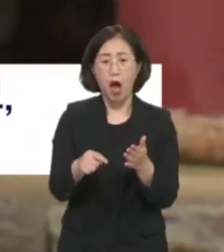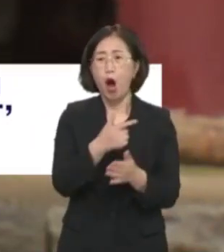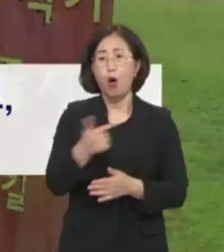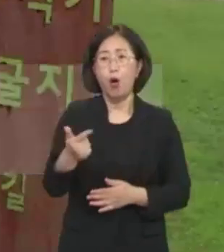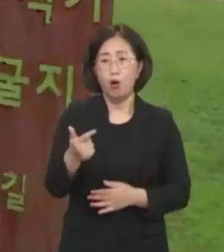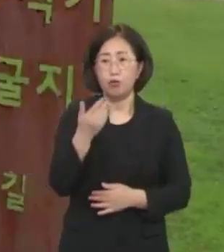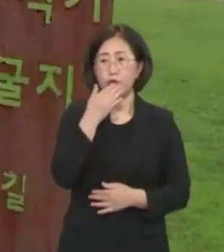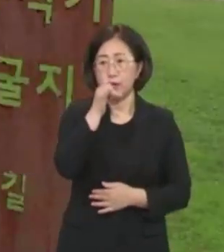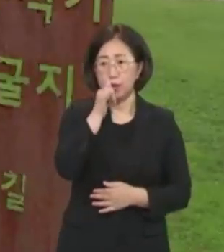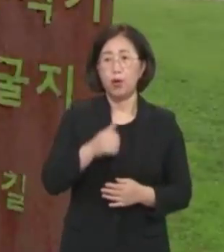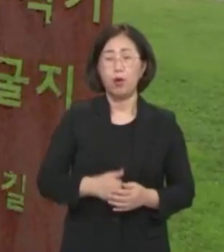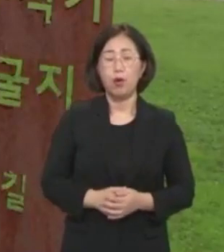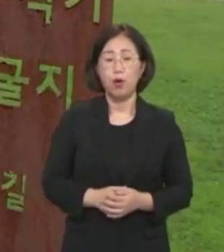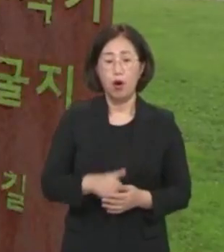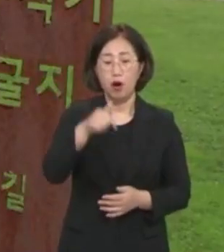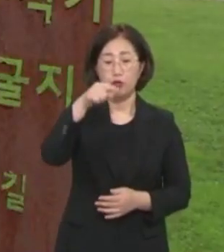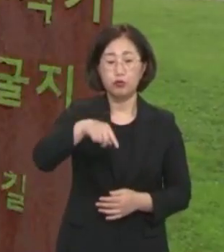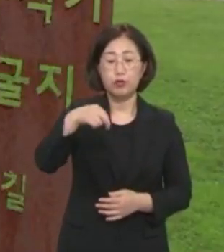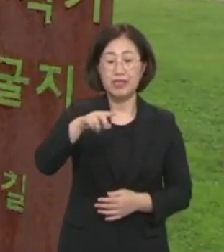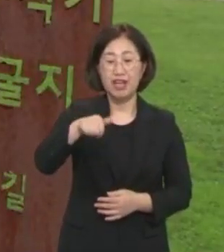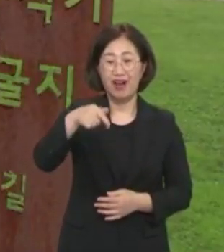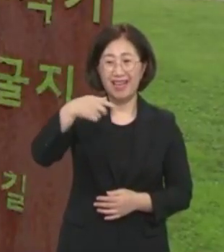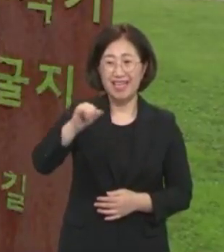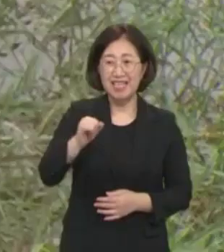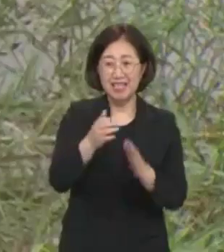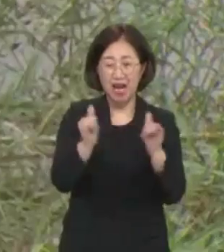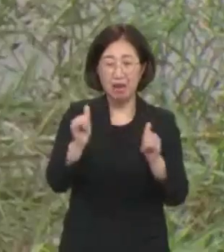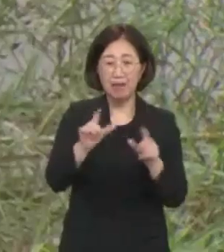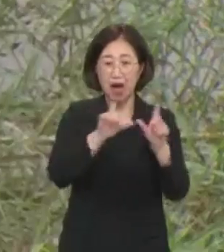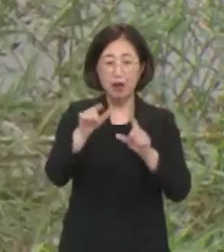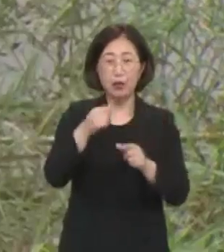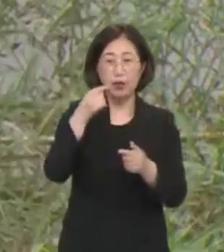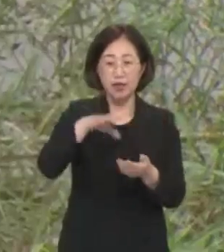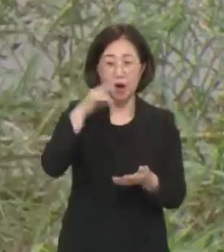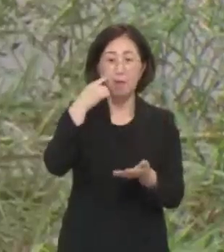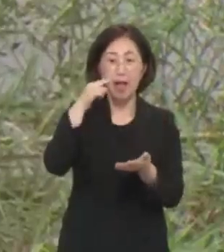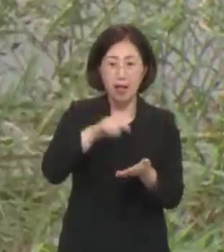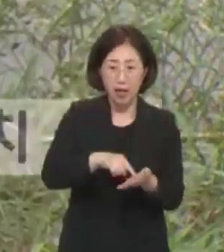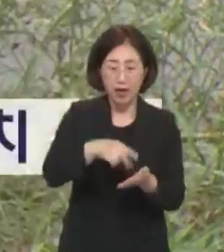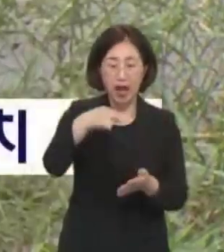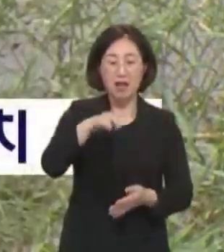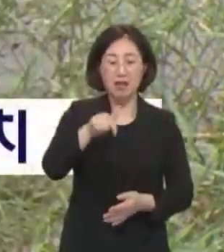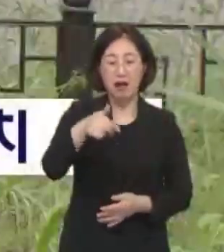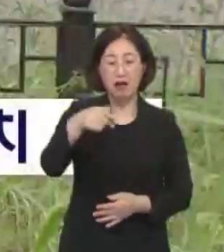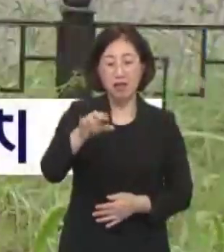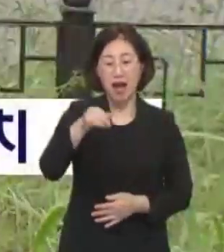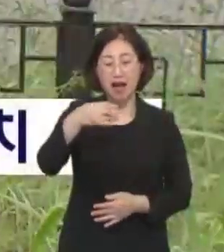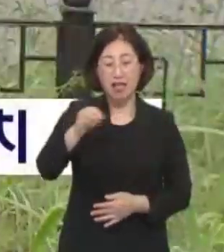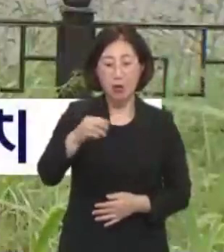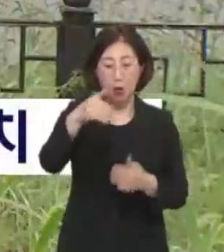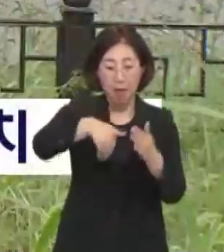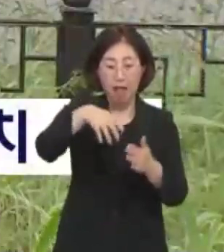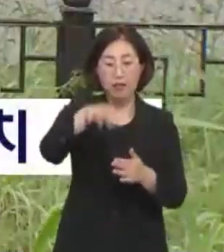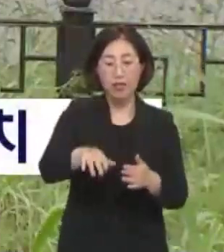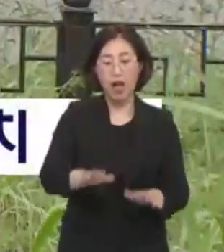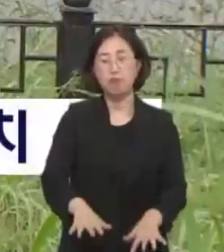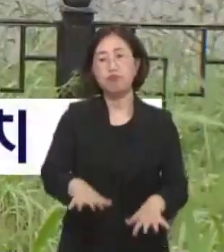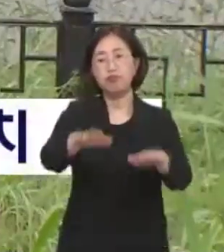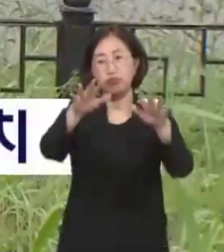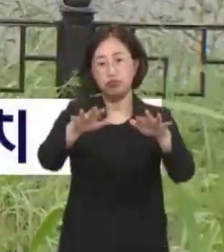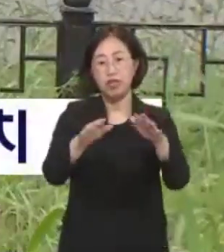때문에. 구석기 시대 인류 흔적이 첫 발견된 공주 석장리 유적도 발굴지가 침수되면서 관련